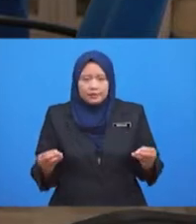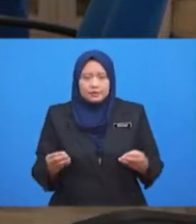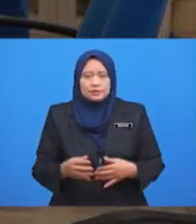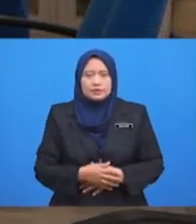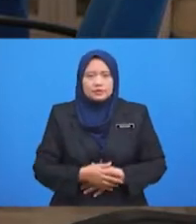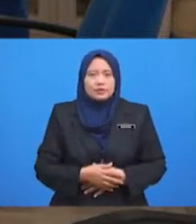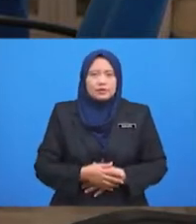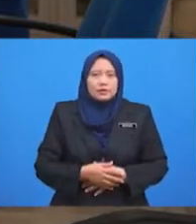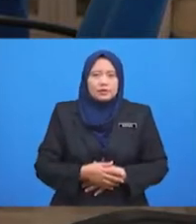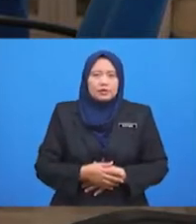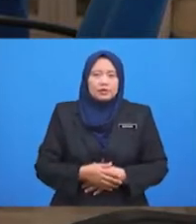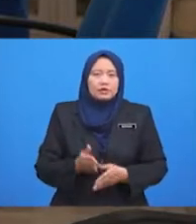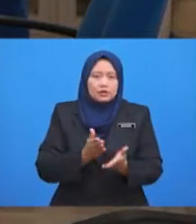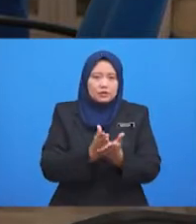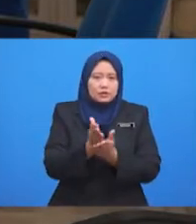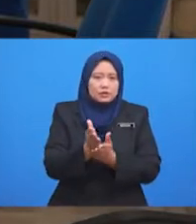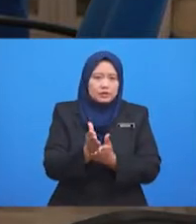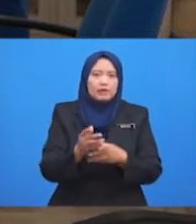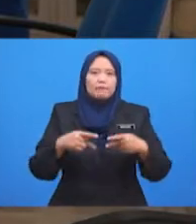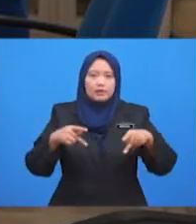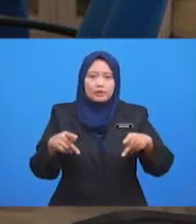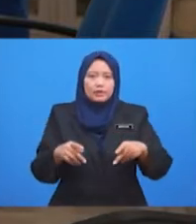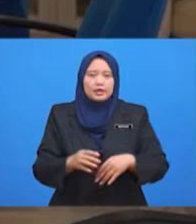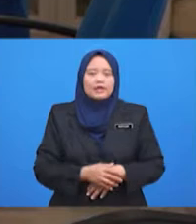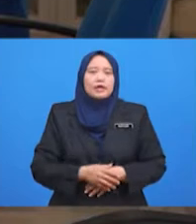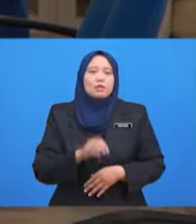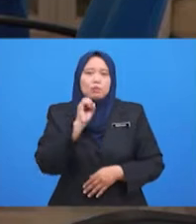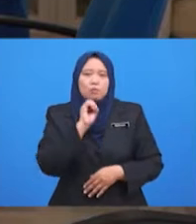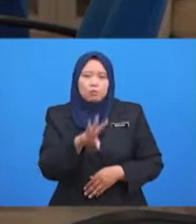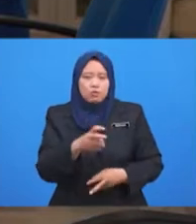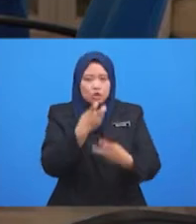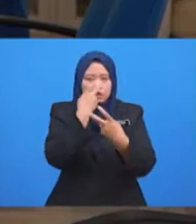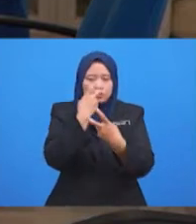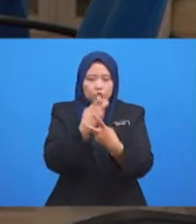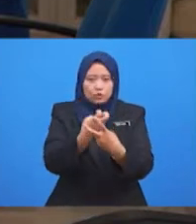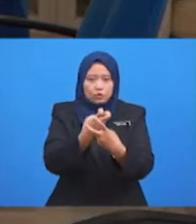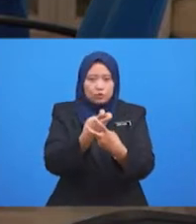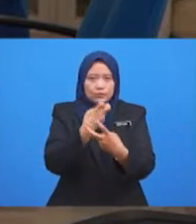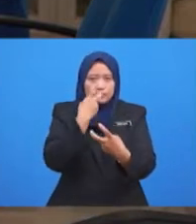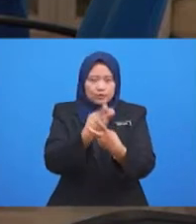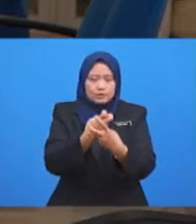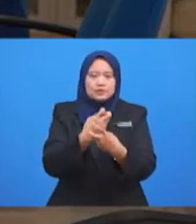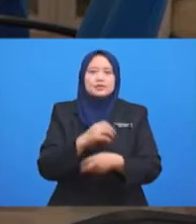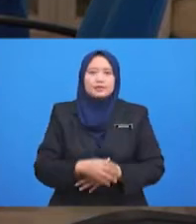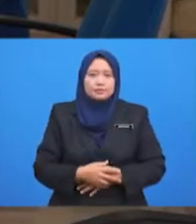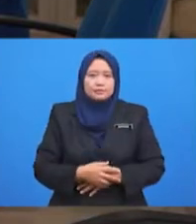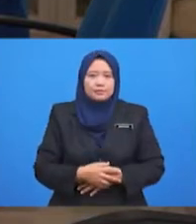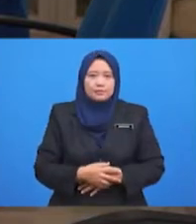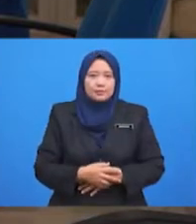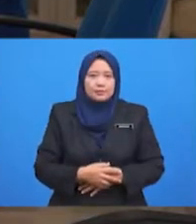aktiviti sel-sel, kita akan melakukan proses yang ketiga, iaitu proses penyingkiran